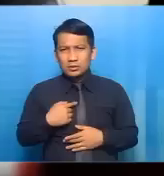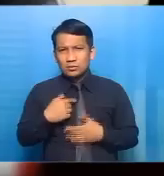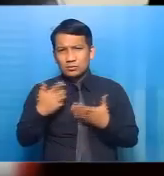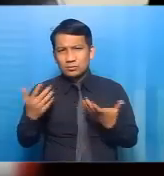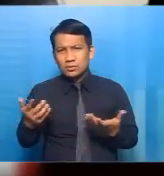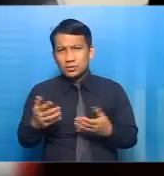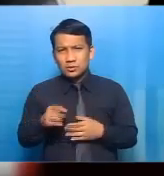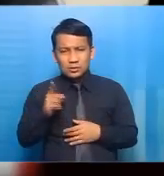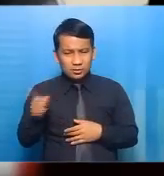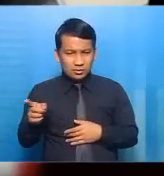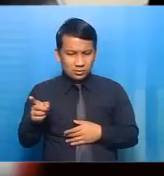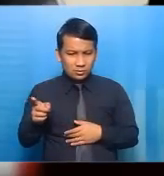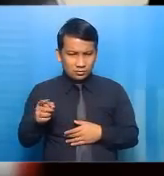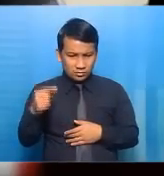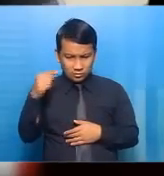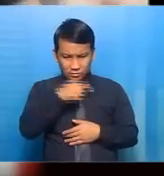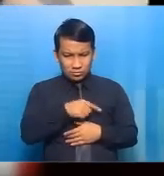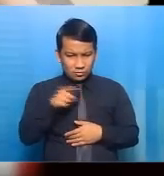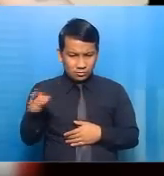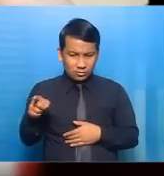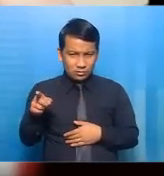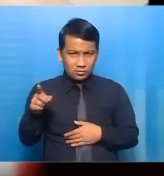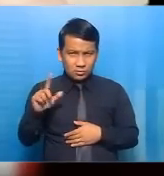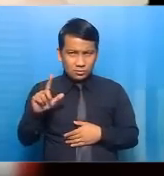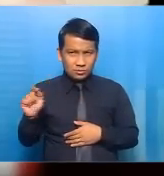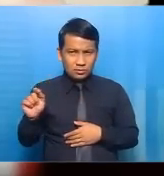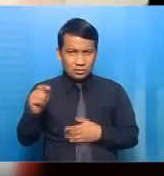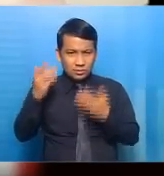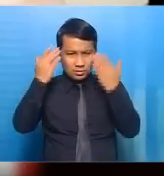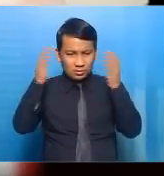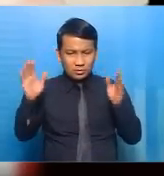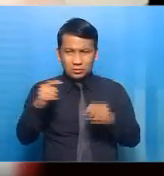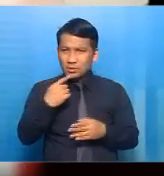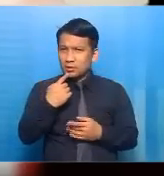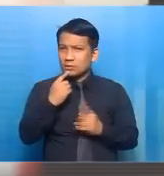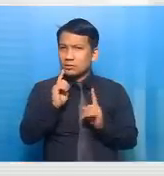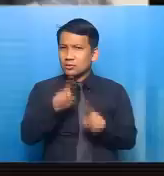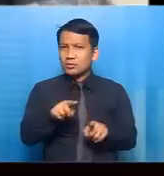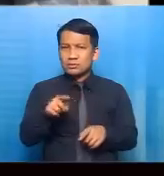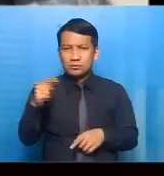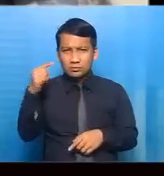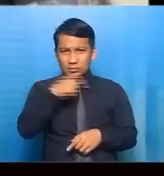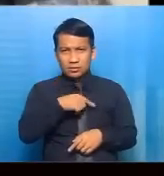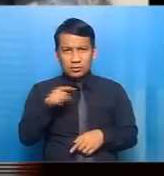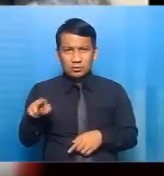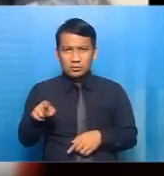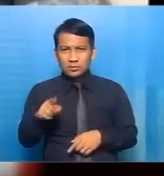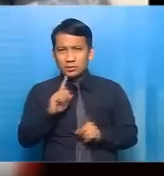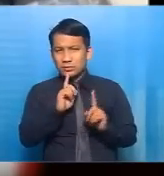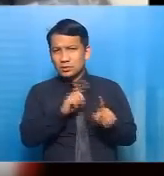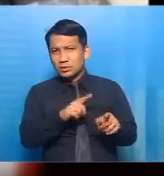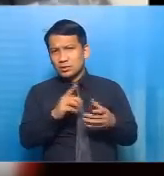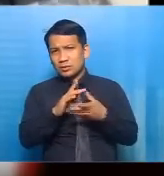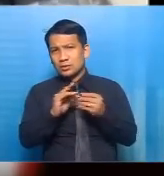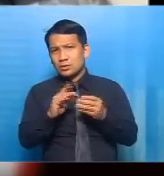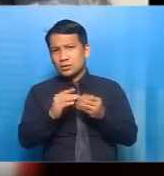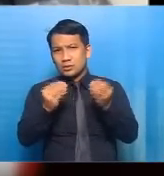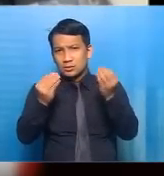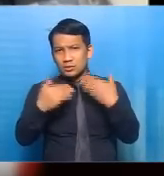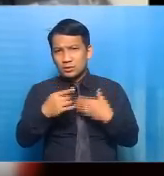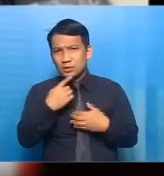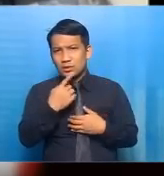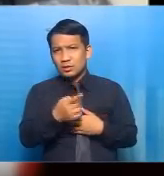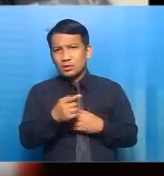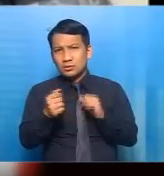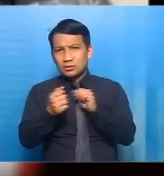akin. Ibig sabihin si Colonel nagsisinungaling? Sir, hindi ko po masasagot po nagsisinungaling. Yun po yung mga sabi-sabi, allegation,